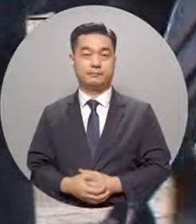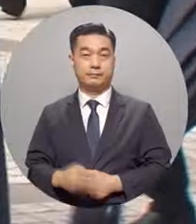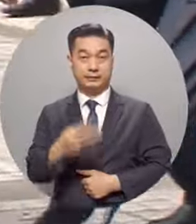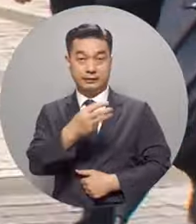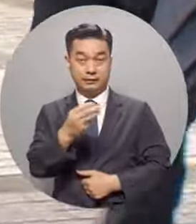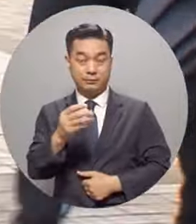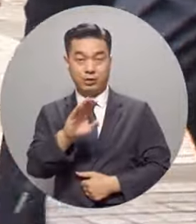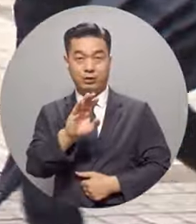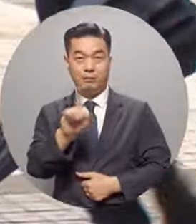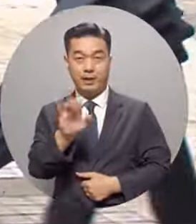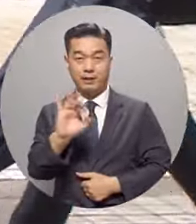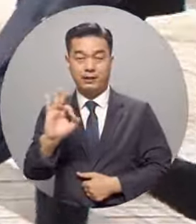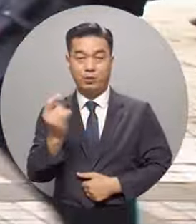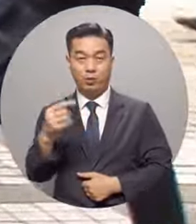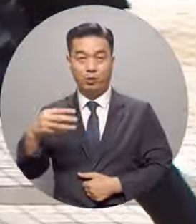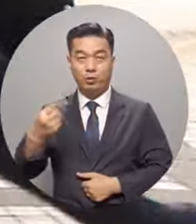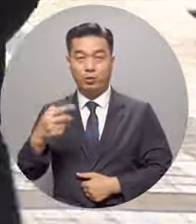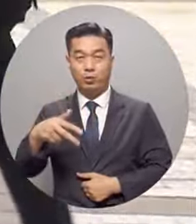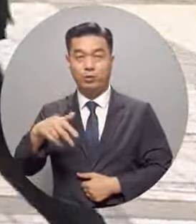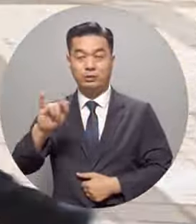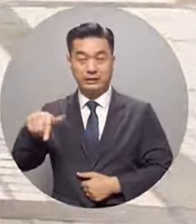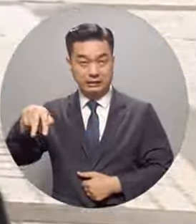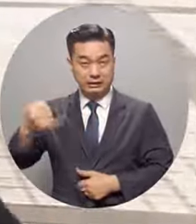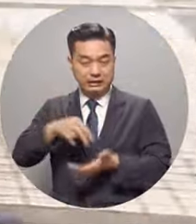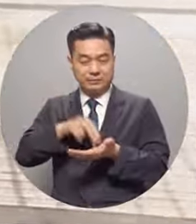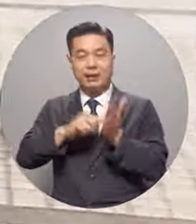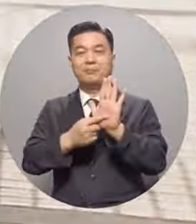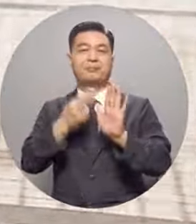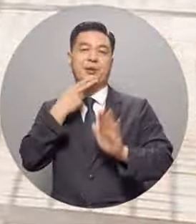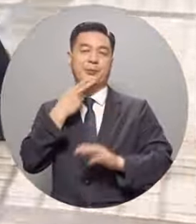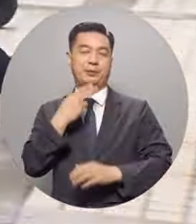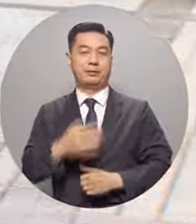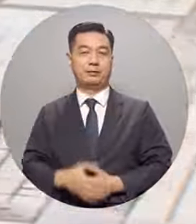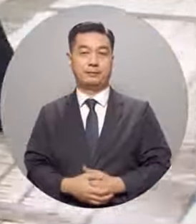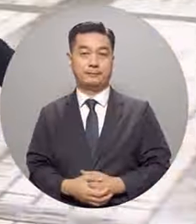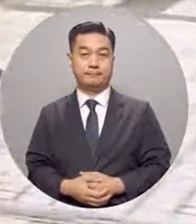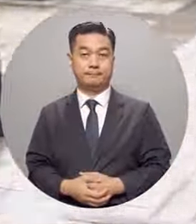바이오로직스 측은 입장을 내놓지 않았습니다 MBC 뉴스 군인입니다